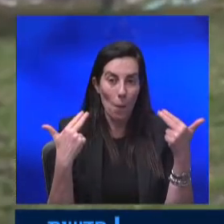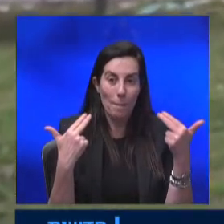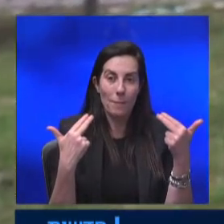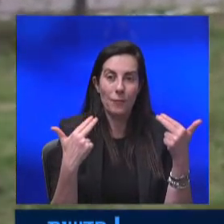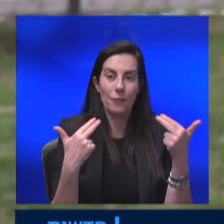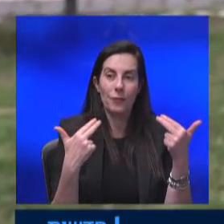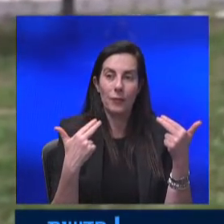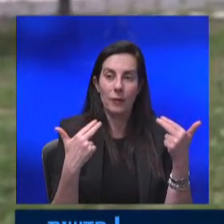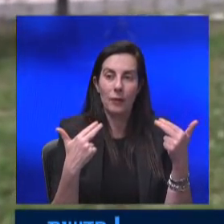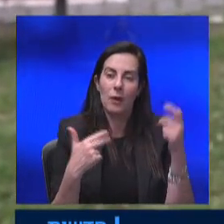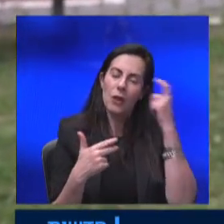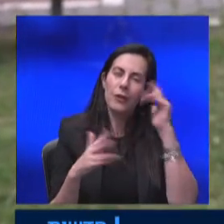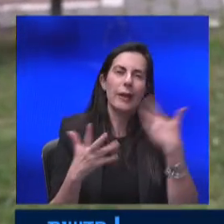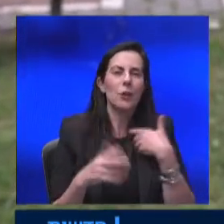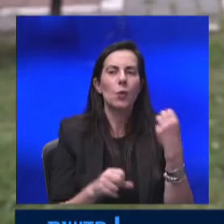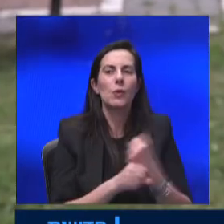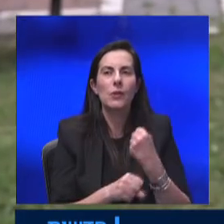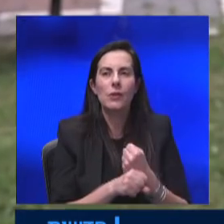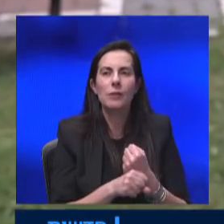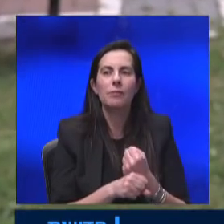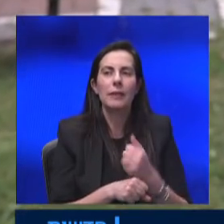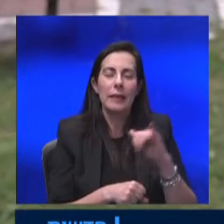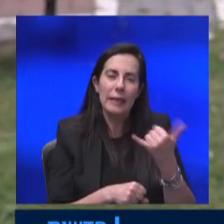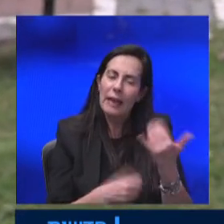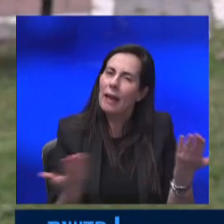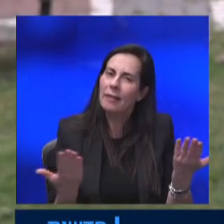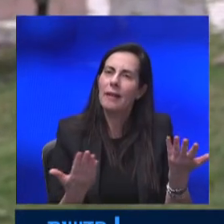חשבנו איך אנחנו מבצעות בכל זאת את תהליך החקר,